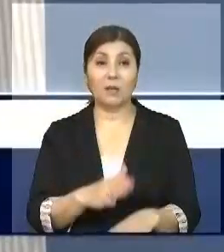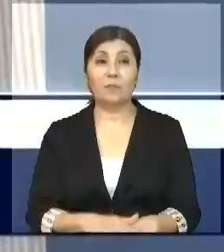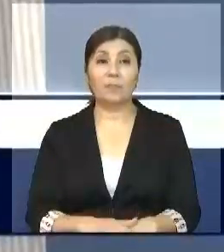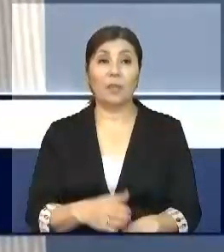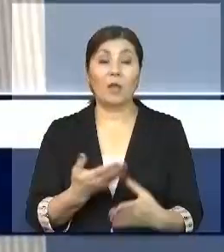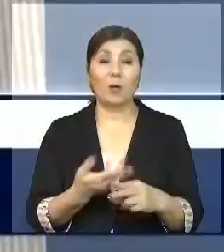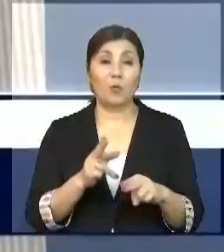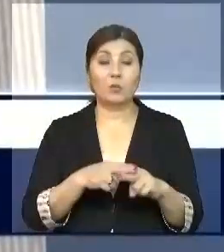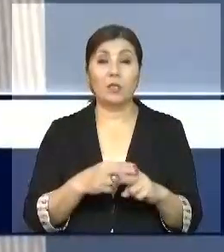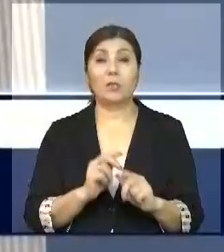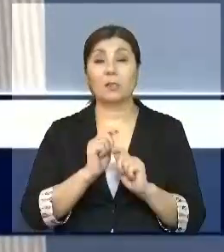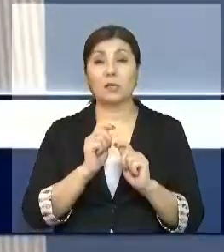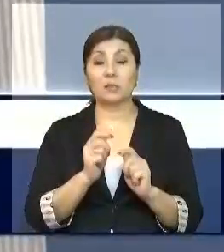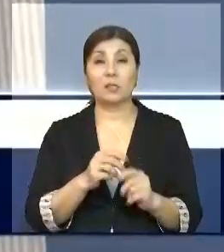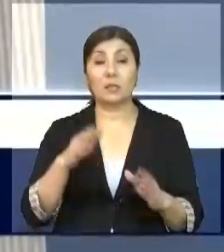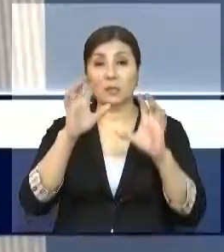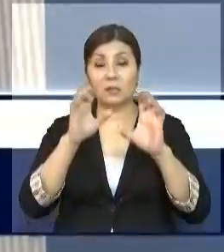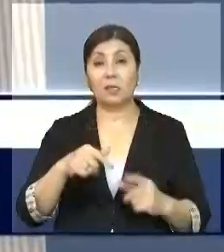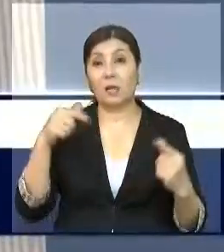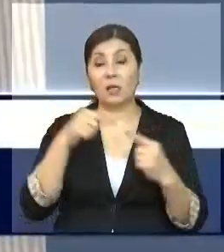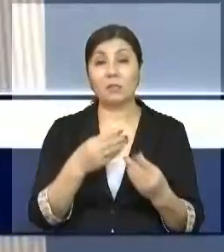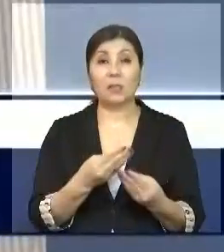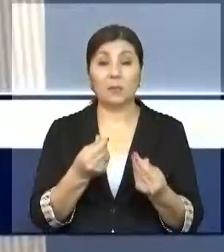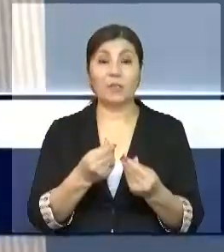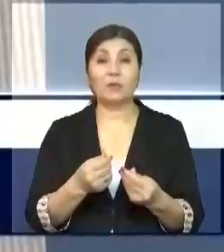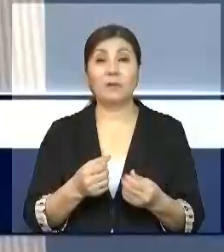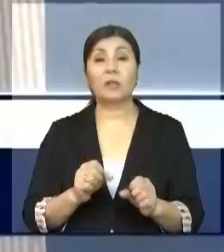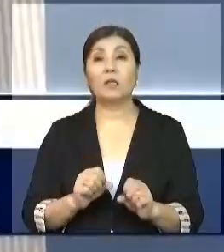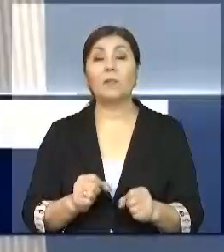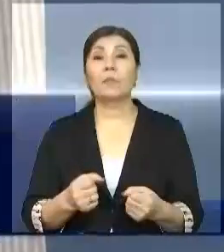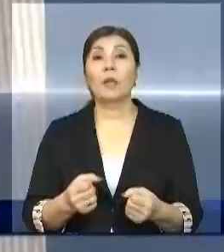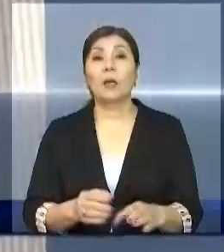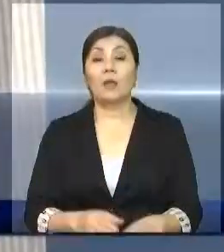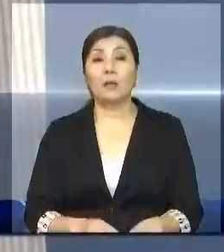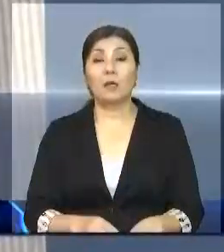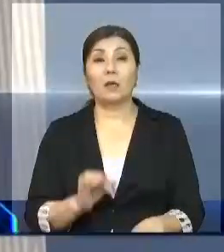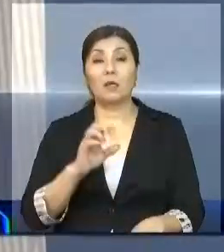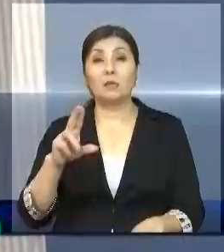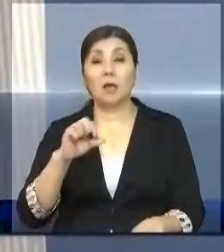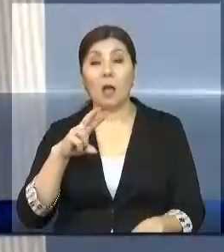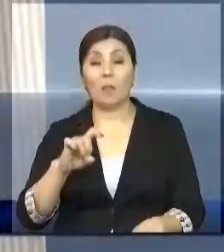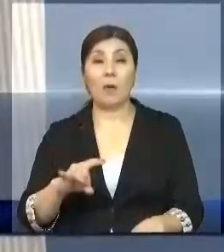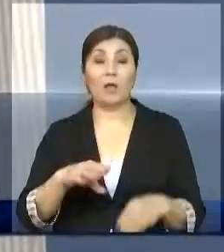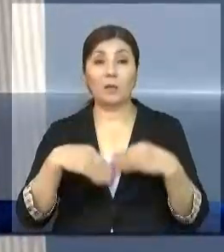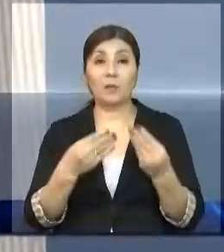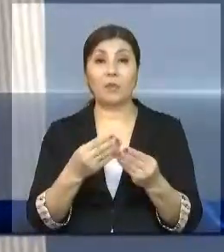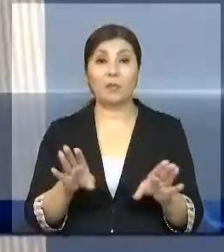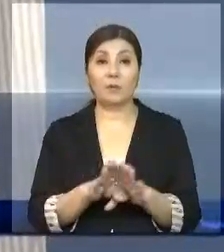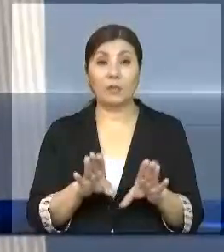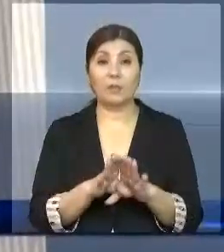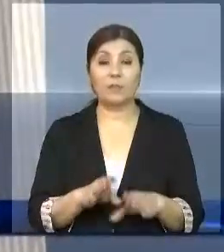сыйақыларын берілуі заңнамаға сәйкес, сонымен қатар іссапар шығындарының төленуі уақытылы, сонымен қатар еңбек демалысының ақының